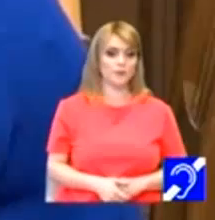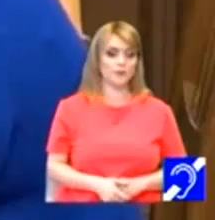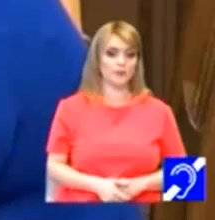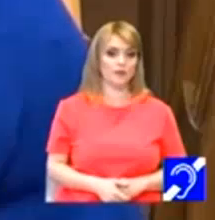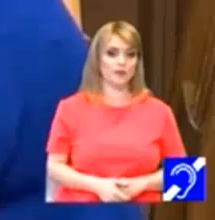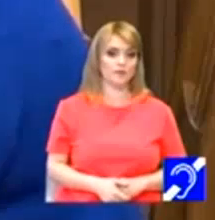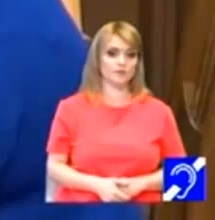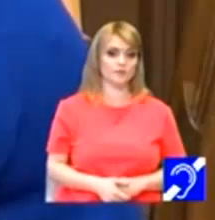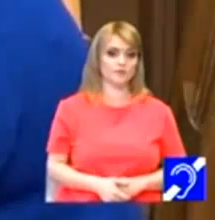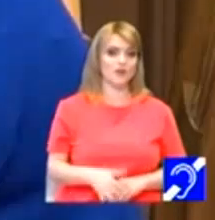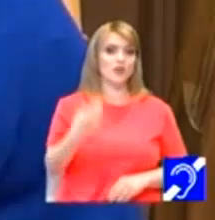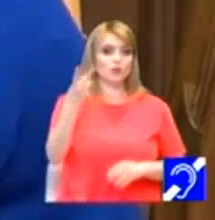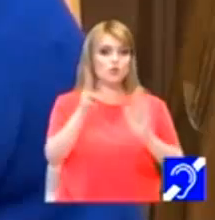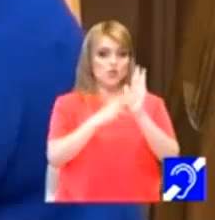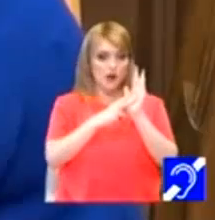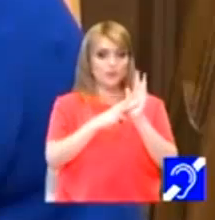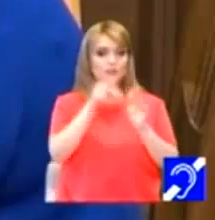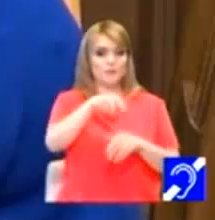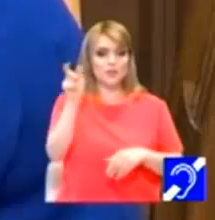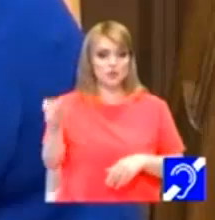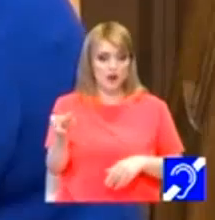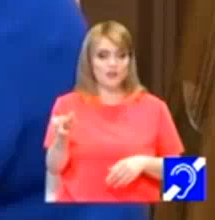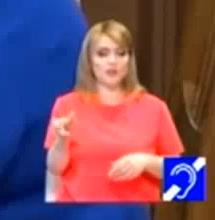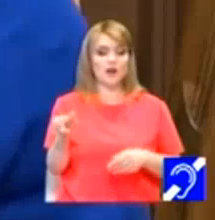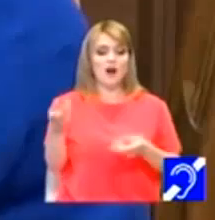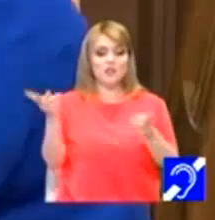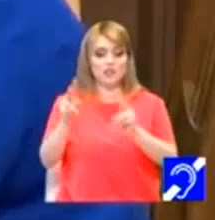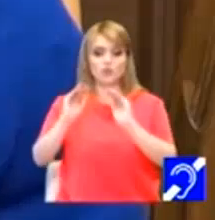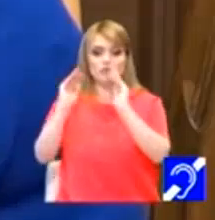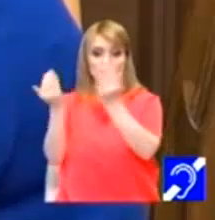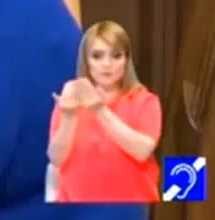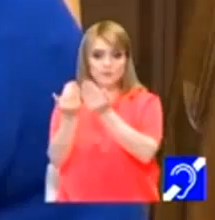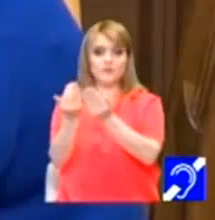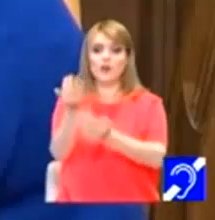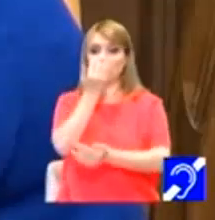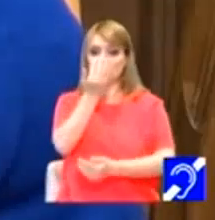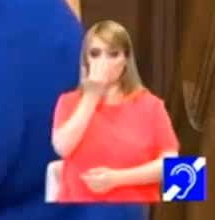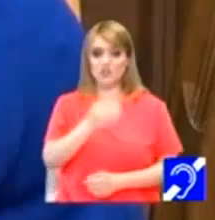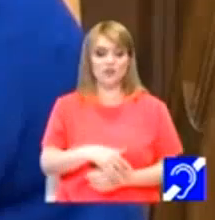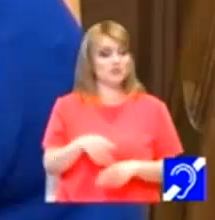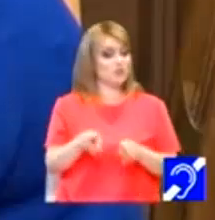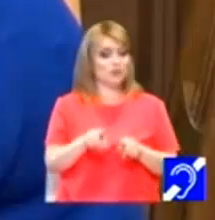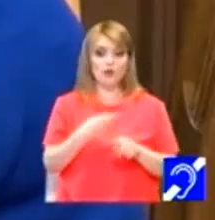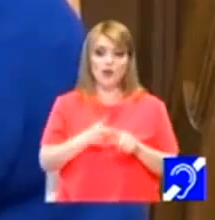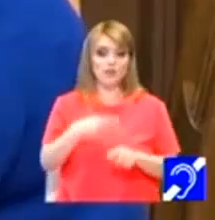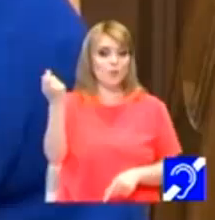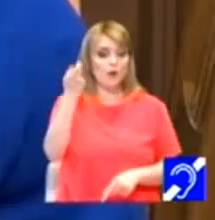la respirație artificială, ceea ce este un număr mic în comparație cu